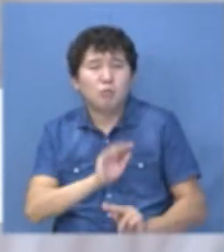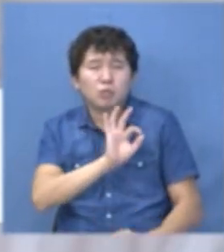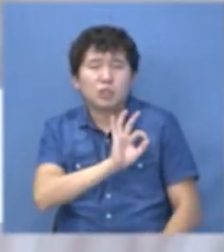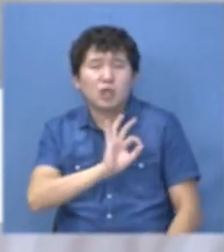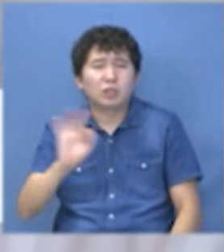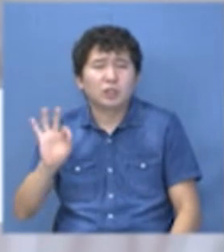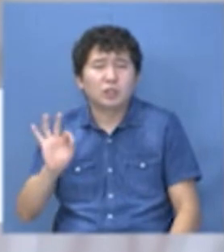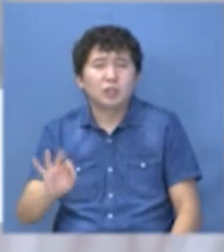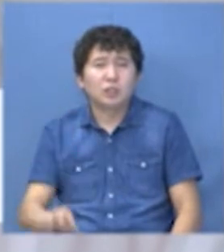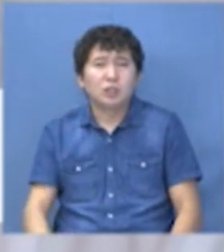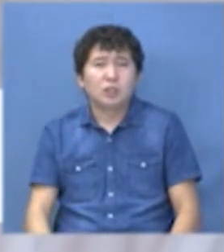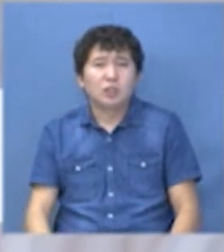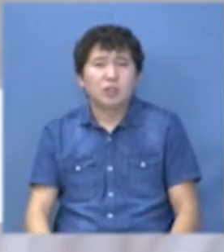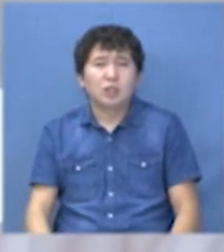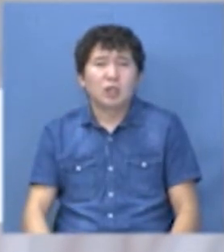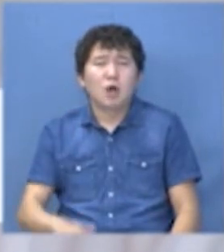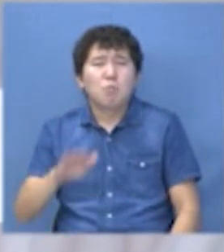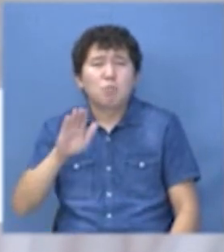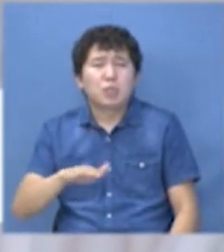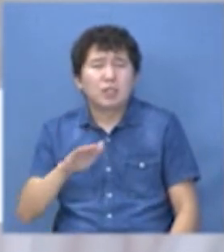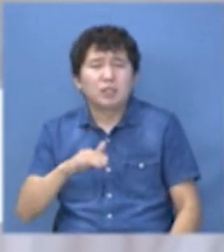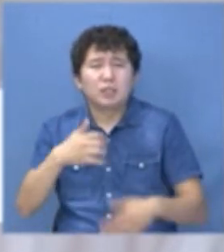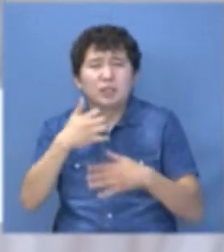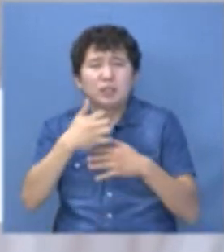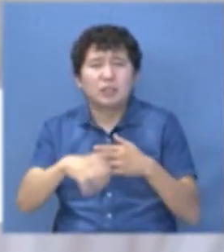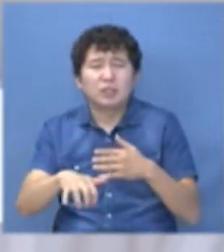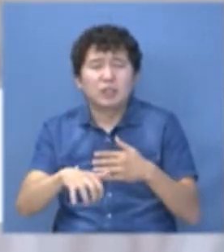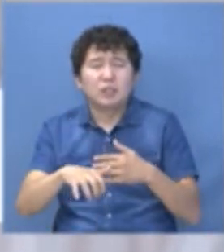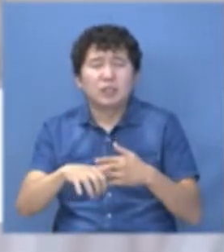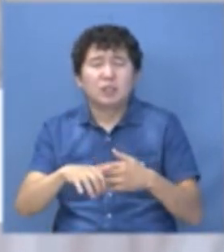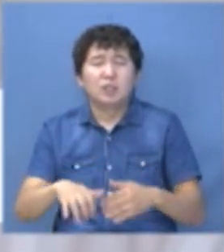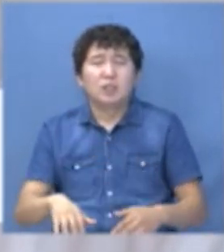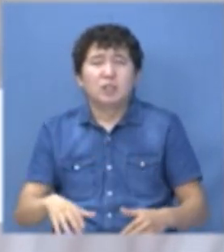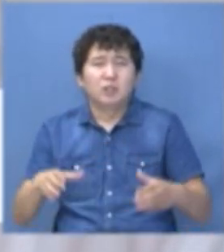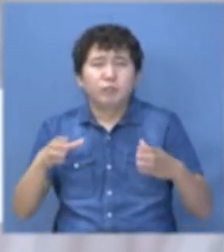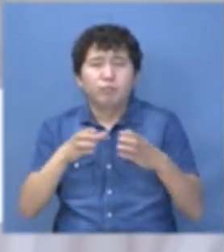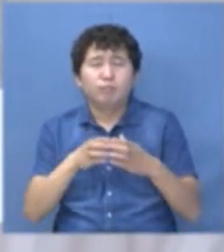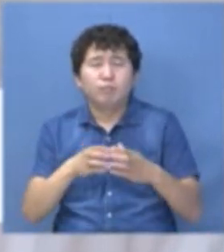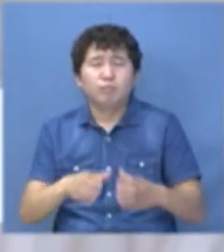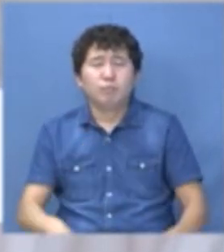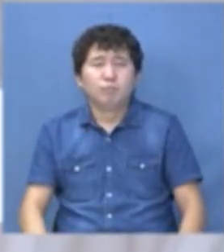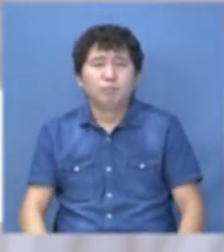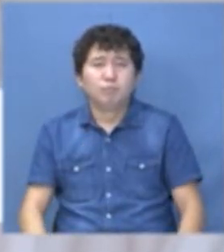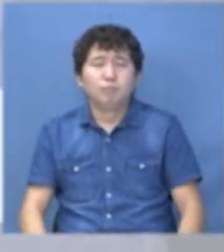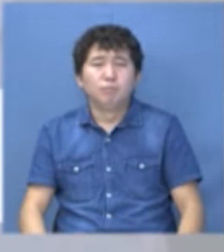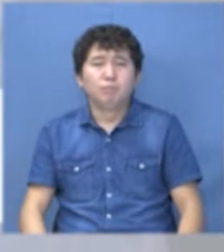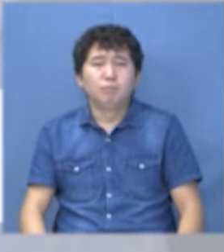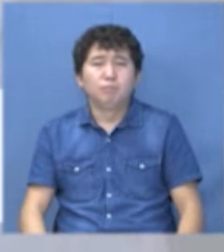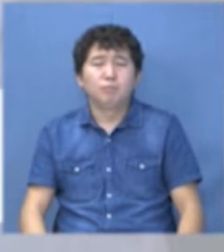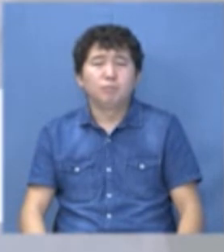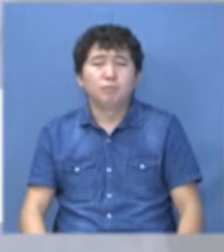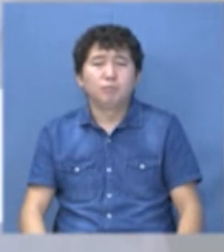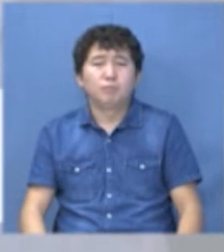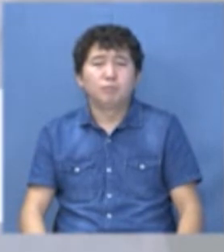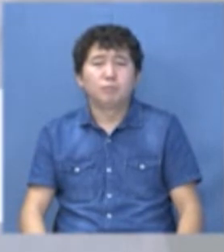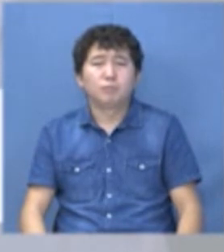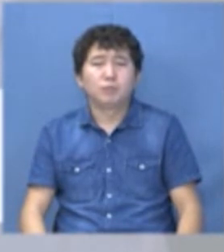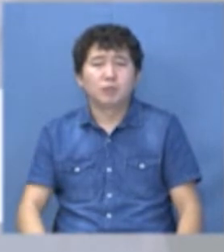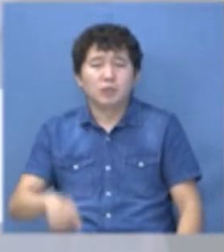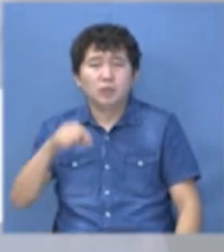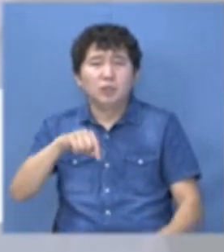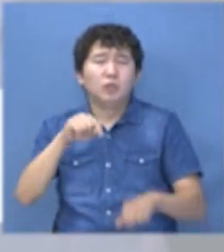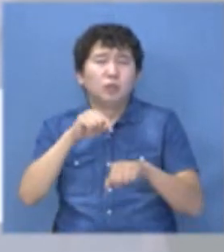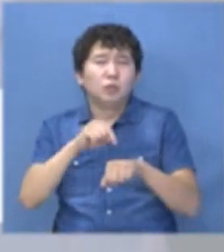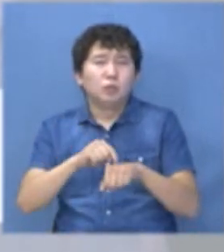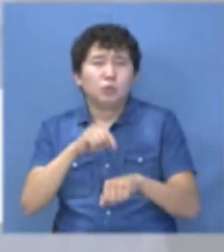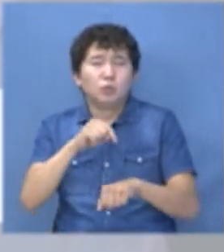и младшего, и среднего медперсонала. И в работе это очень здорово помогает. Здесь вот чувствуешь, да, что